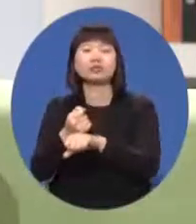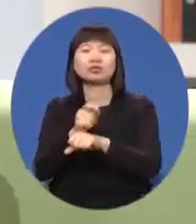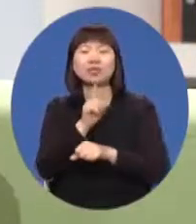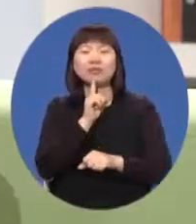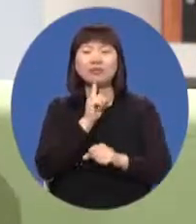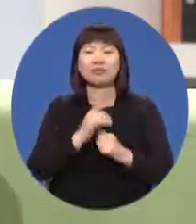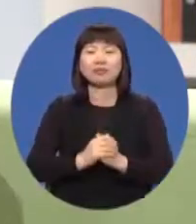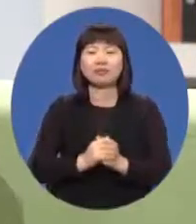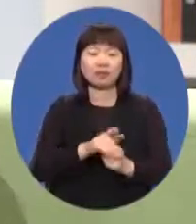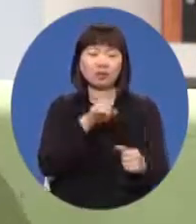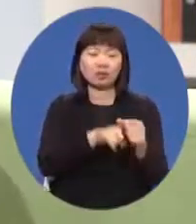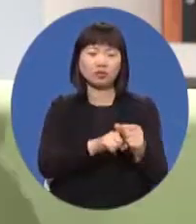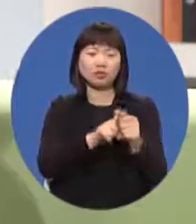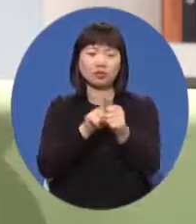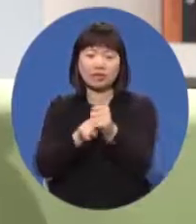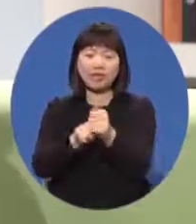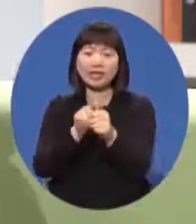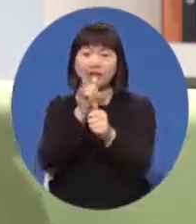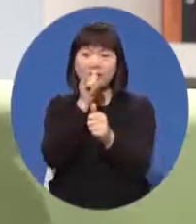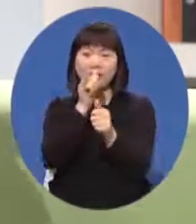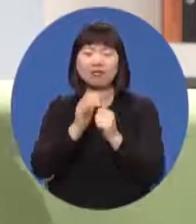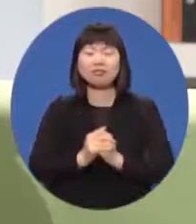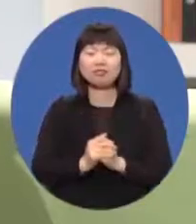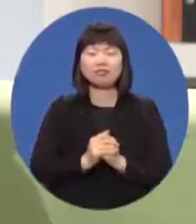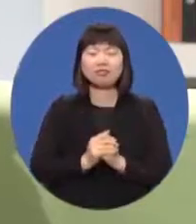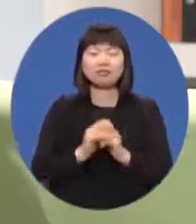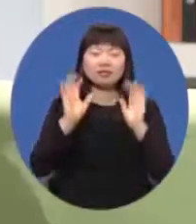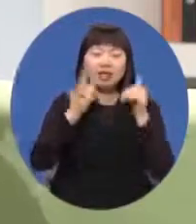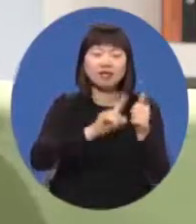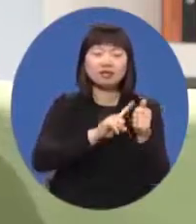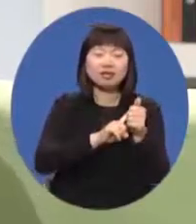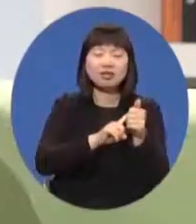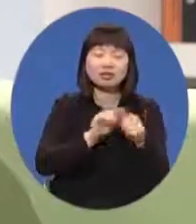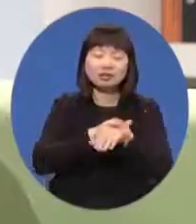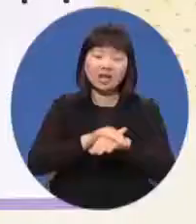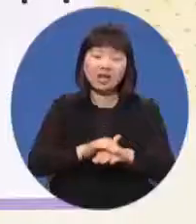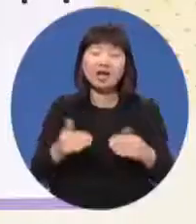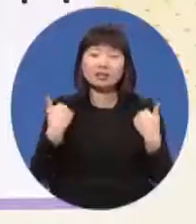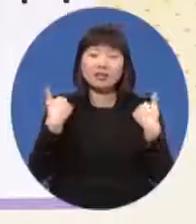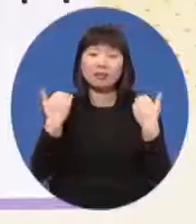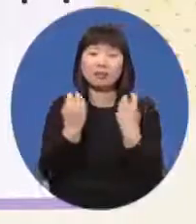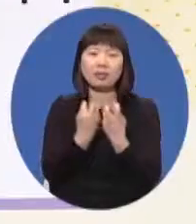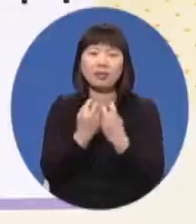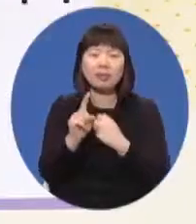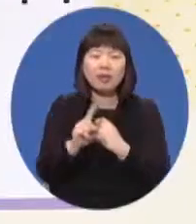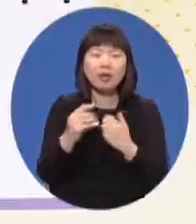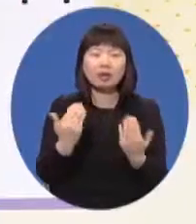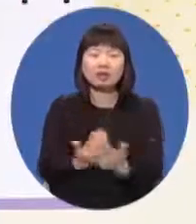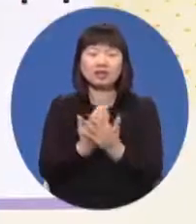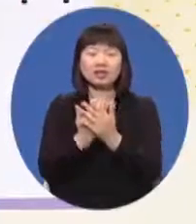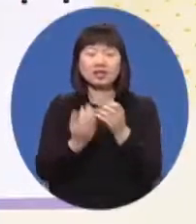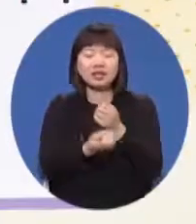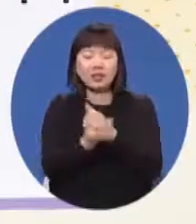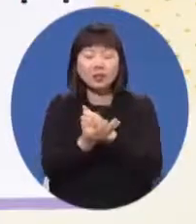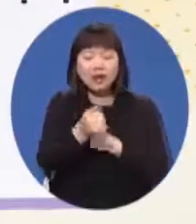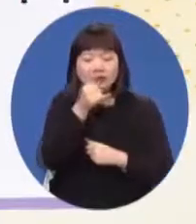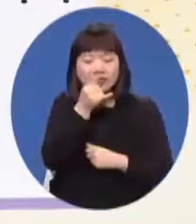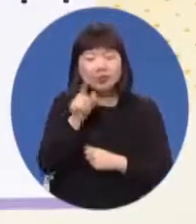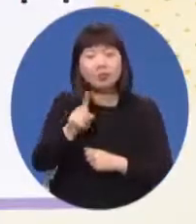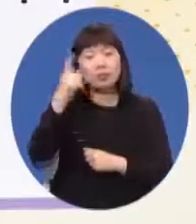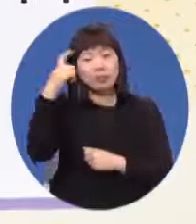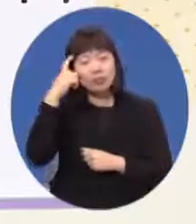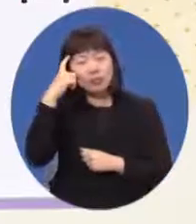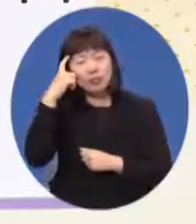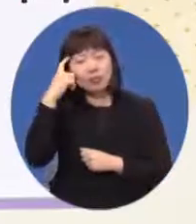여기 해요. 여기 있네요. 목적 대상. 예. 예. 그래서 이제 아이가 어떻게 하면 잘 자랄 수 있나. 아이의 네. 발달에 영향을 주는 게 뭘까? 아.